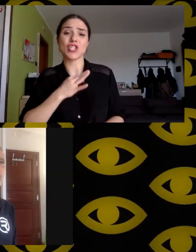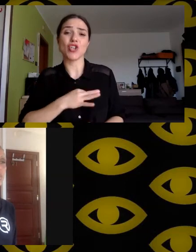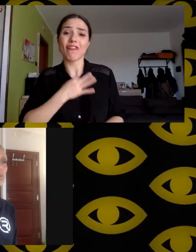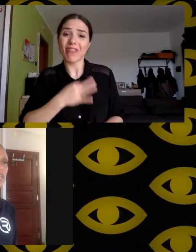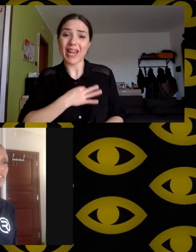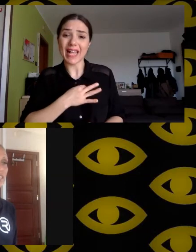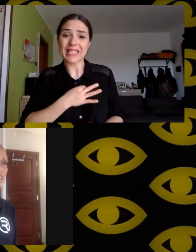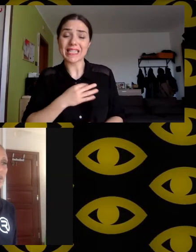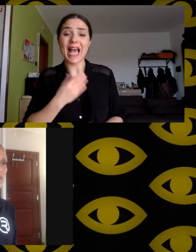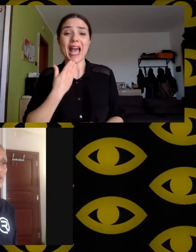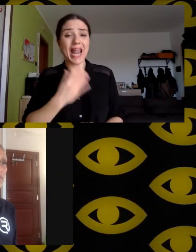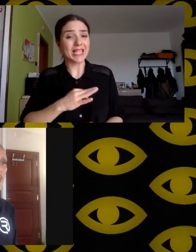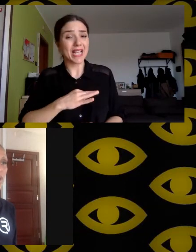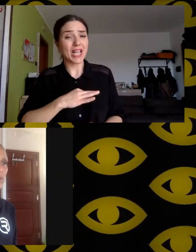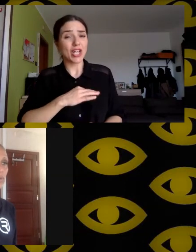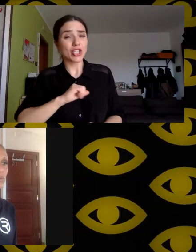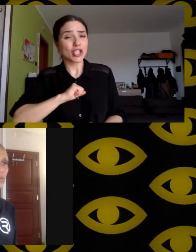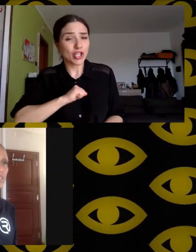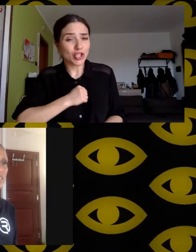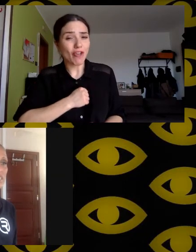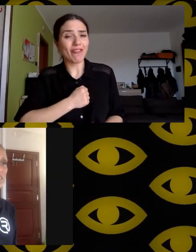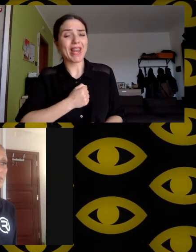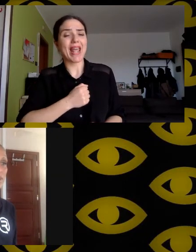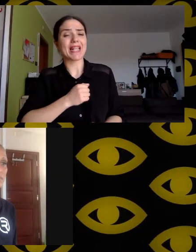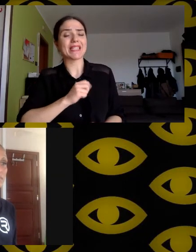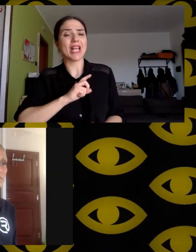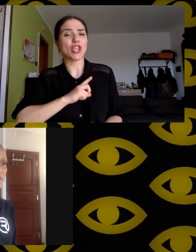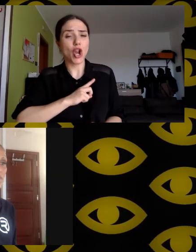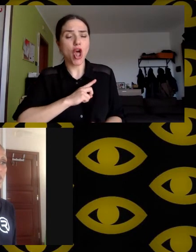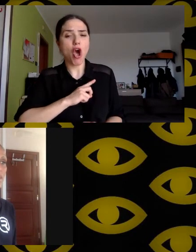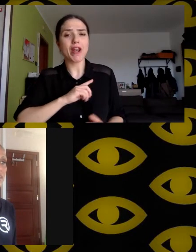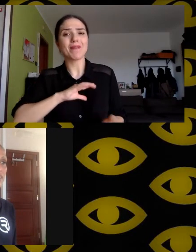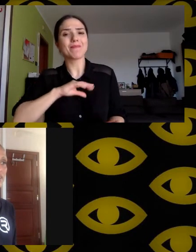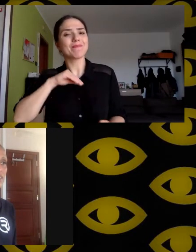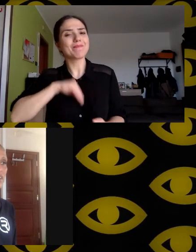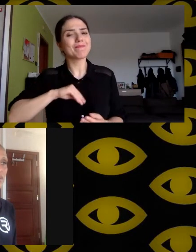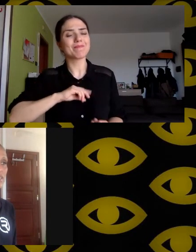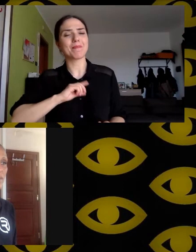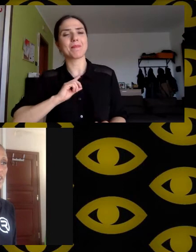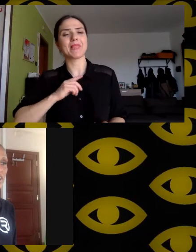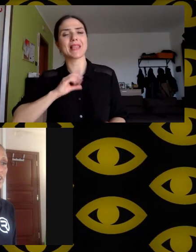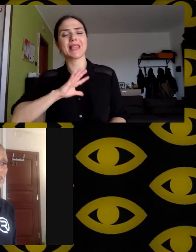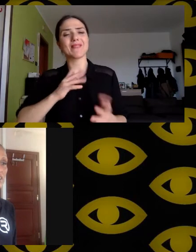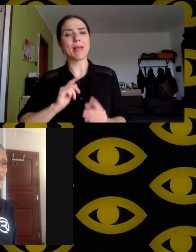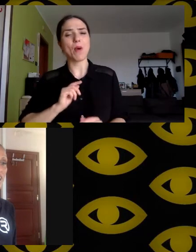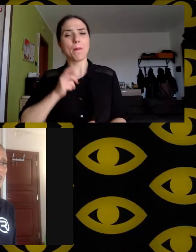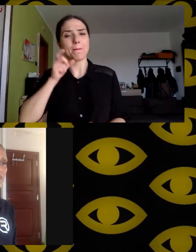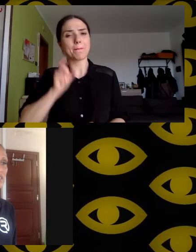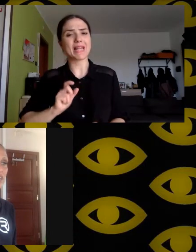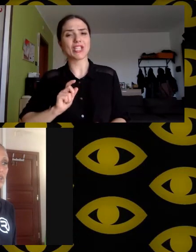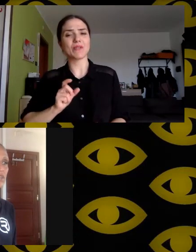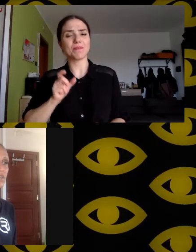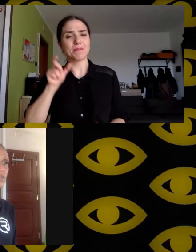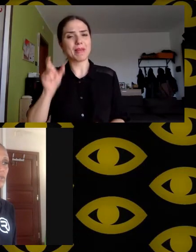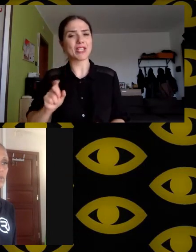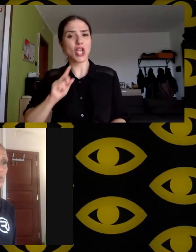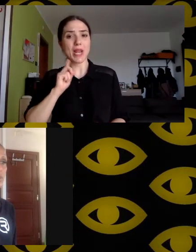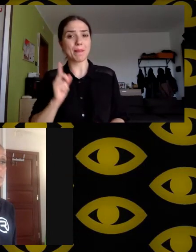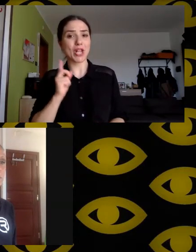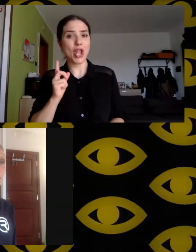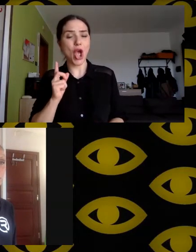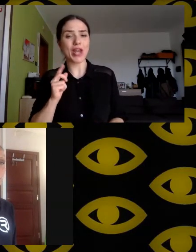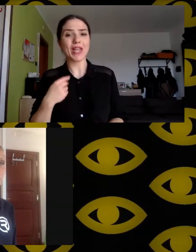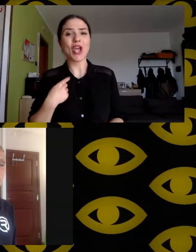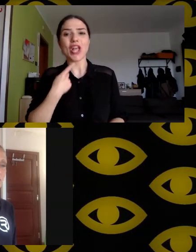la persona. E quindi io vi auguro tutti di, metaforicamente, di indossare questa maglia della nazionale e di vincere ogni vostro